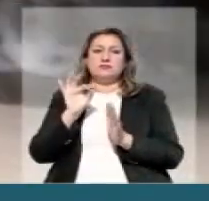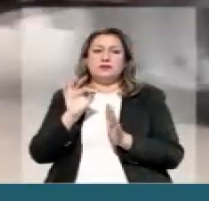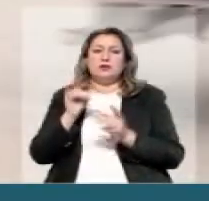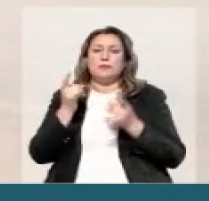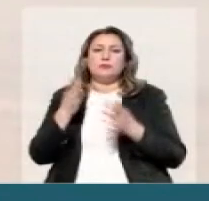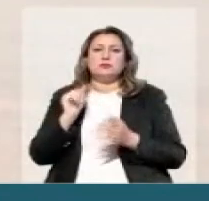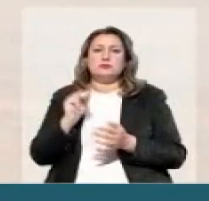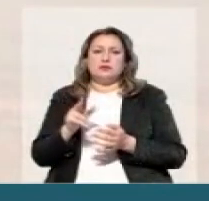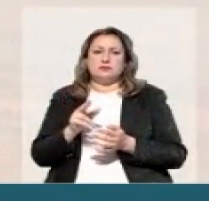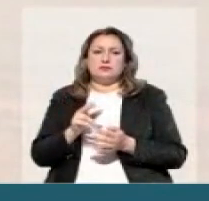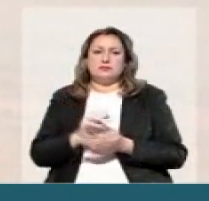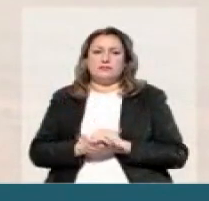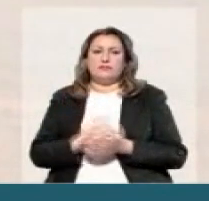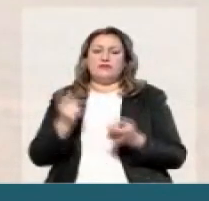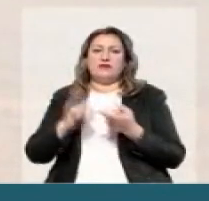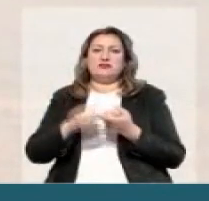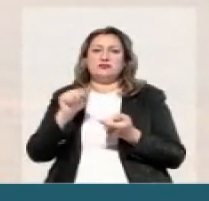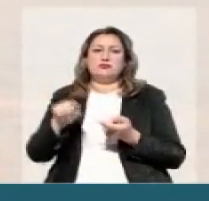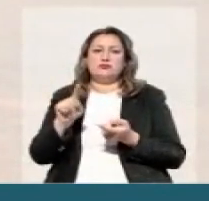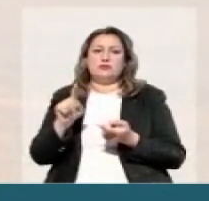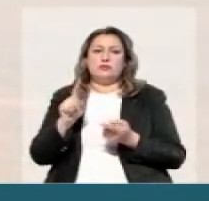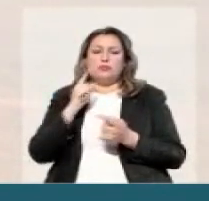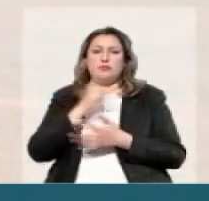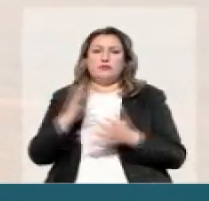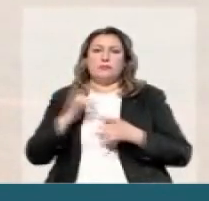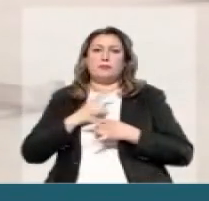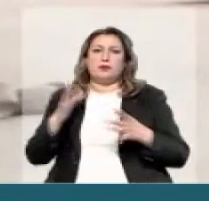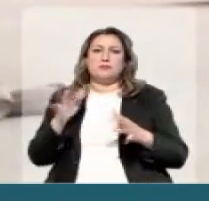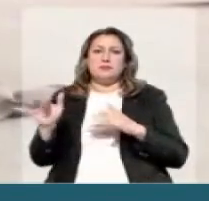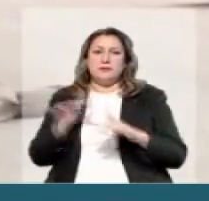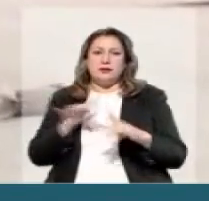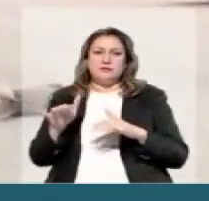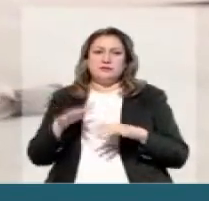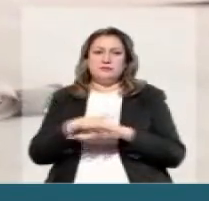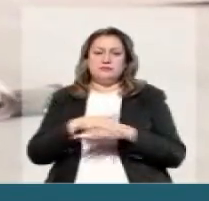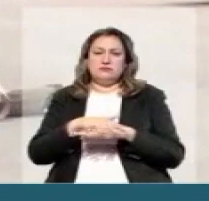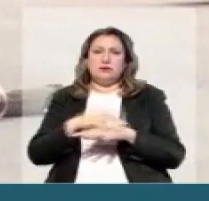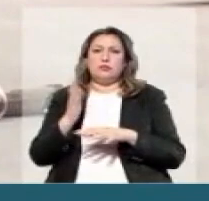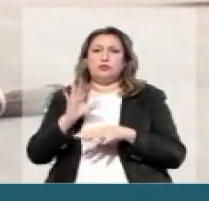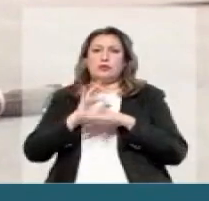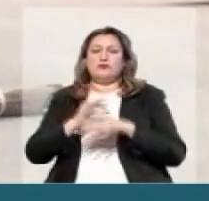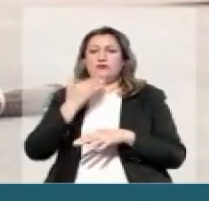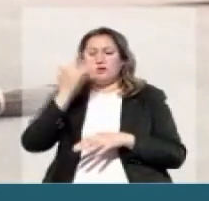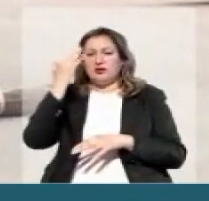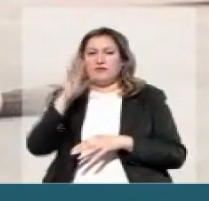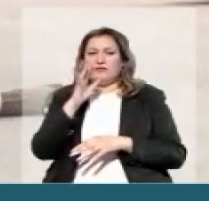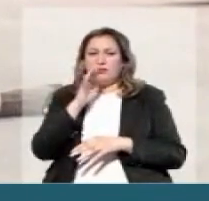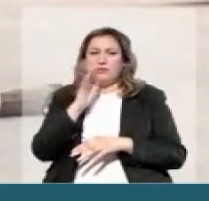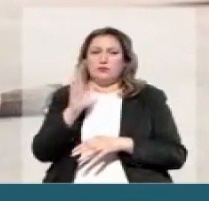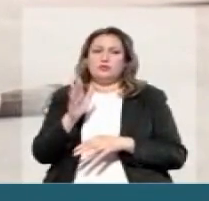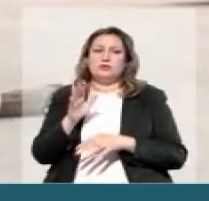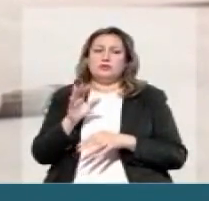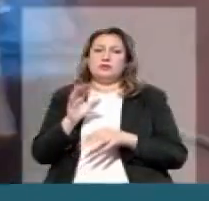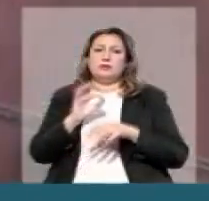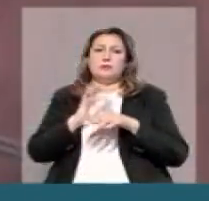іс-шараларын көбісі аталмыш кешенде ұйымдастырылып, халықтың басым бөлігі осы жерде жиналады. Негізгі сценарий бойынша өнер ордасында өрт